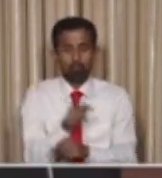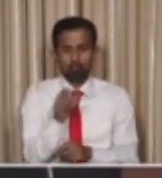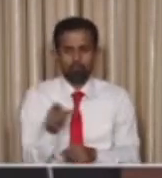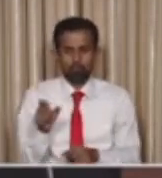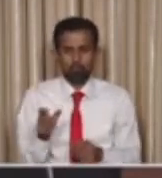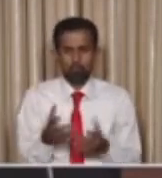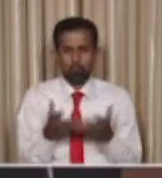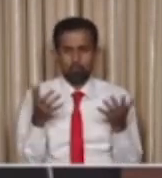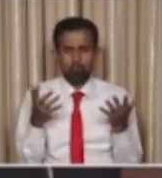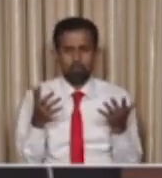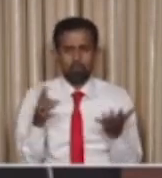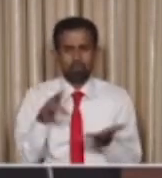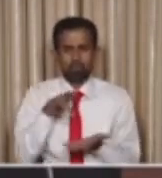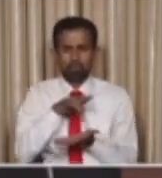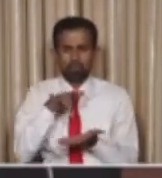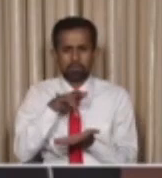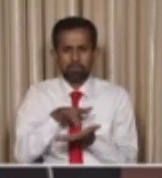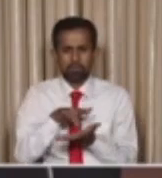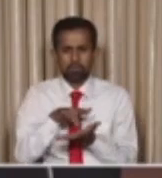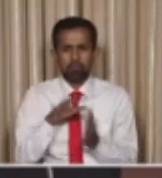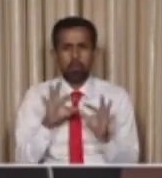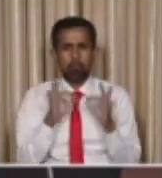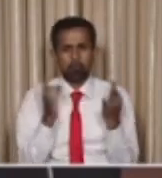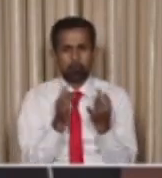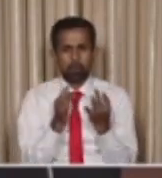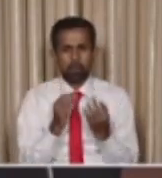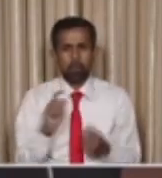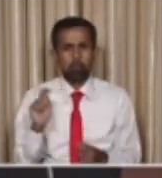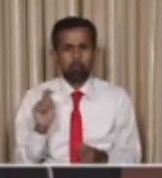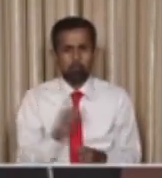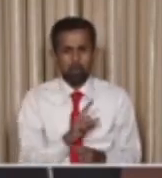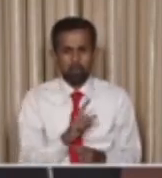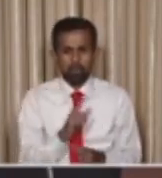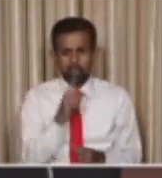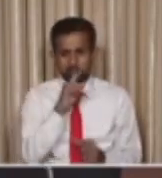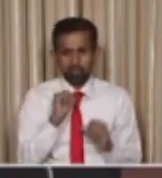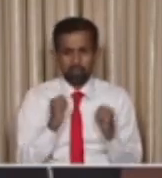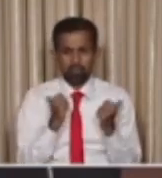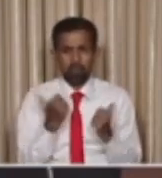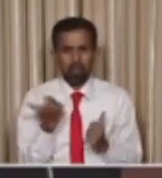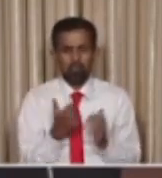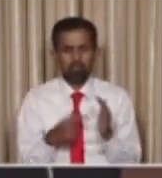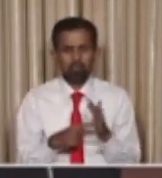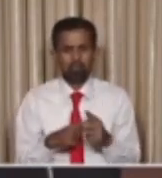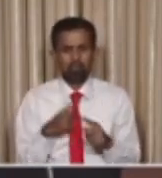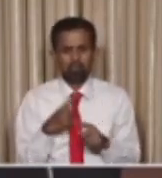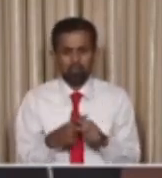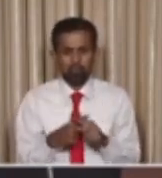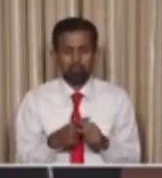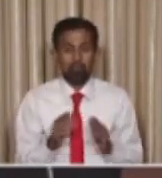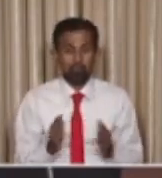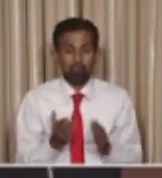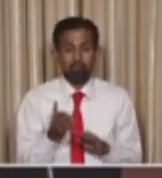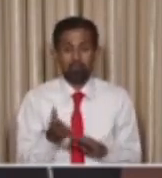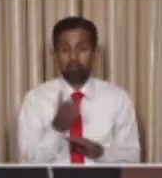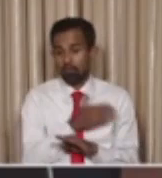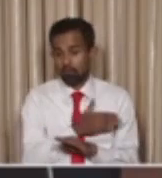දෙනෙක් මධ්‍යම පන්තියේ අය පඩියෙන් ජීවත් වෙද්දී මේ නව බදු ප්‍රතිපත්තිය ක්‍රියාත්මක වෙන්න